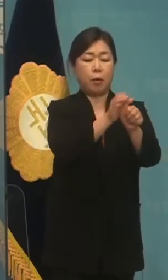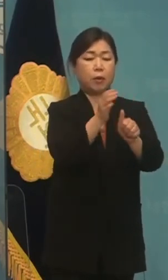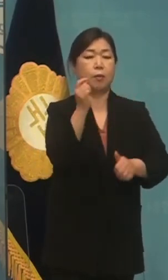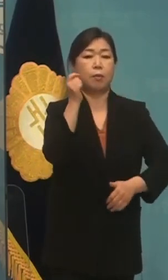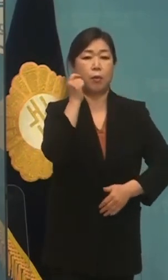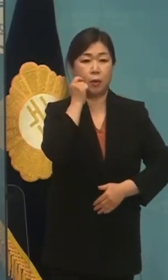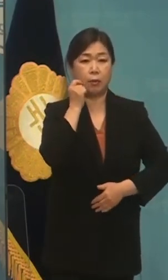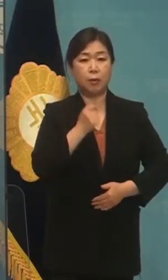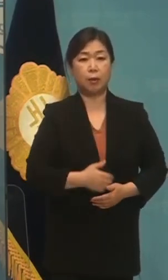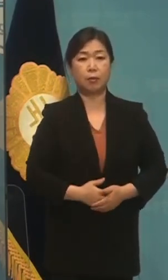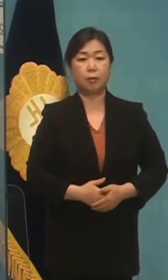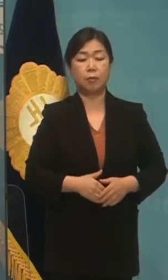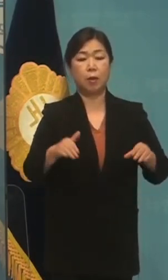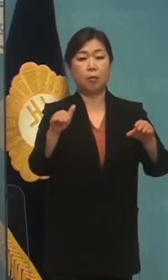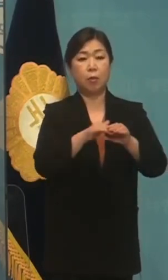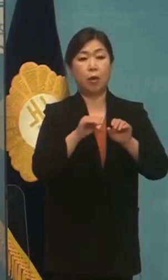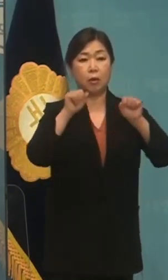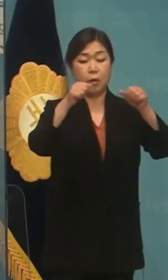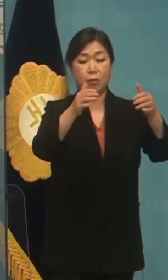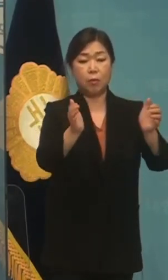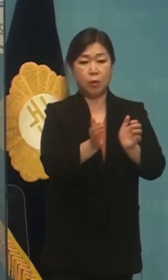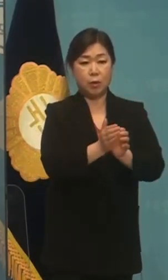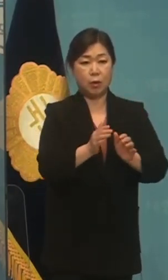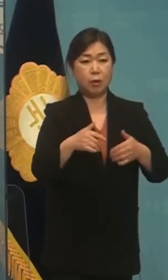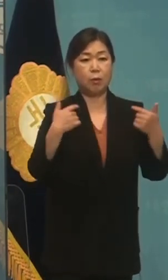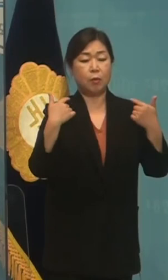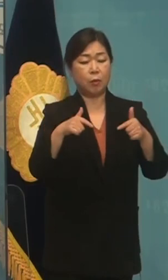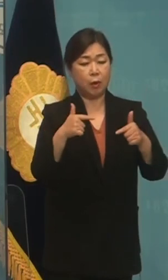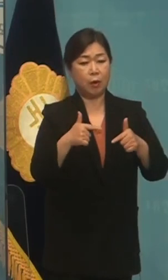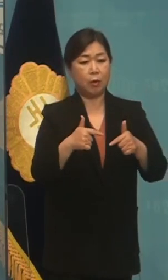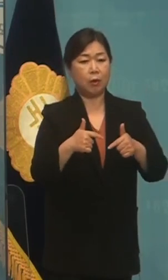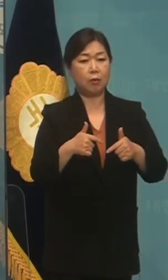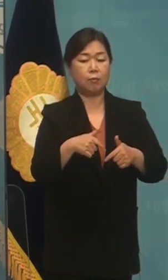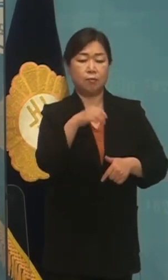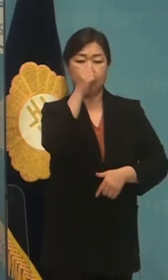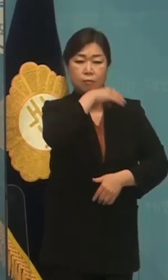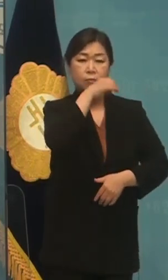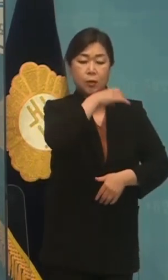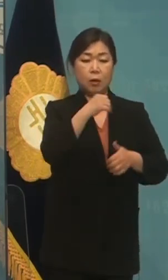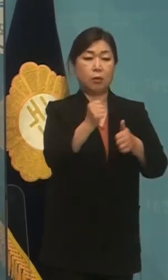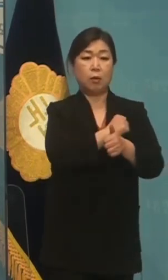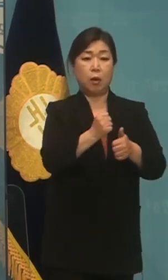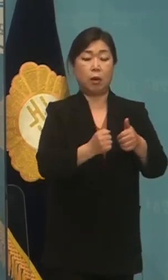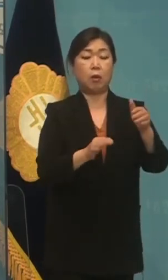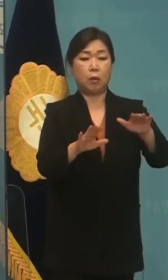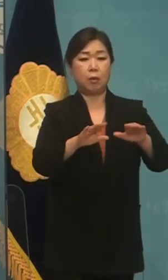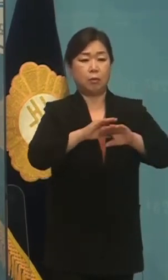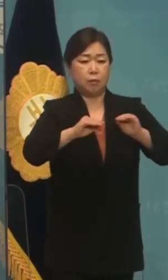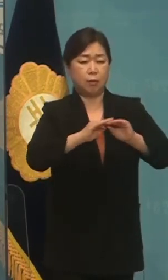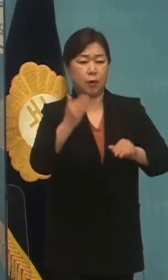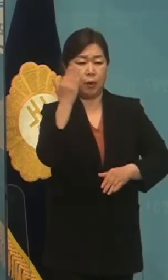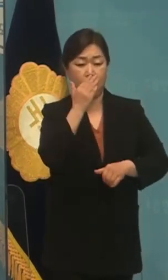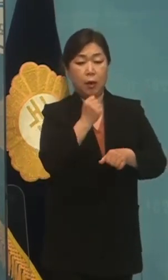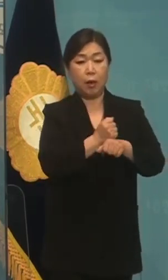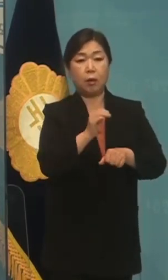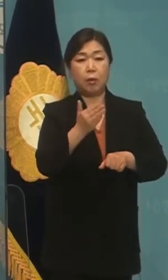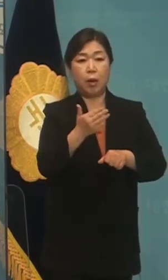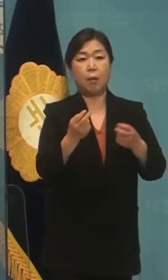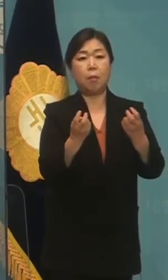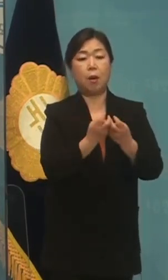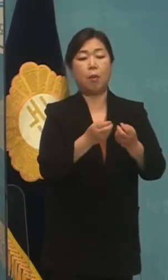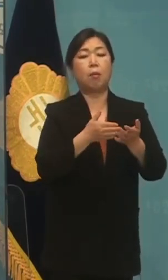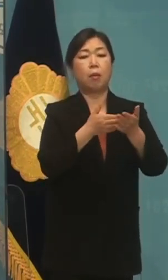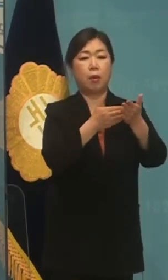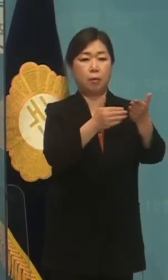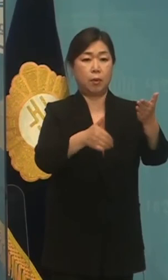없습니다. 문체부가 나서서 일상이 되어버린 체육계 폭력을 100번째 권할 대책을 제시해야 합니다.